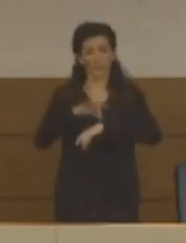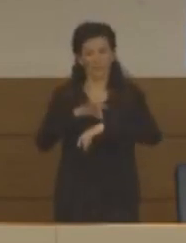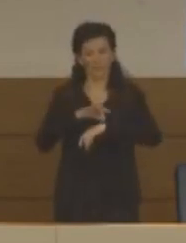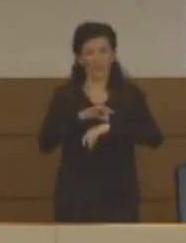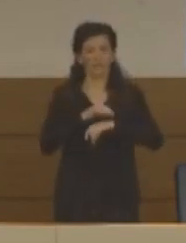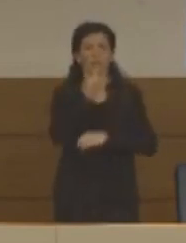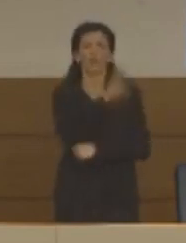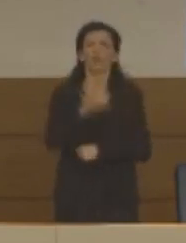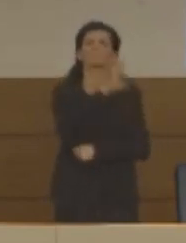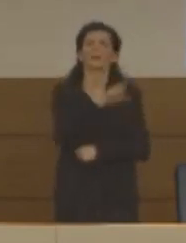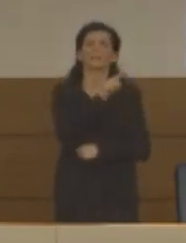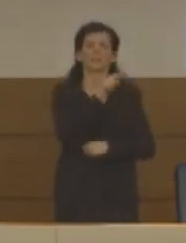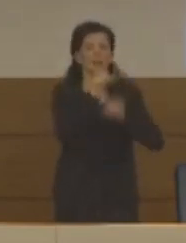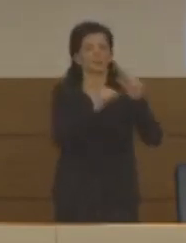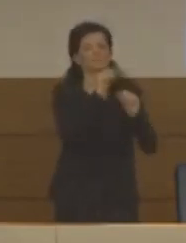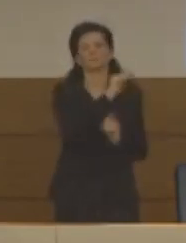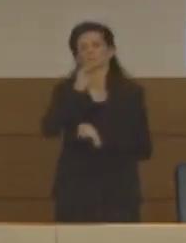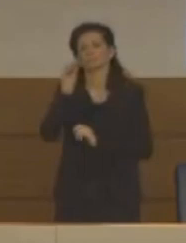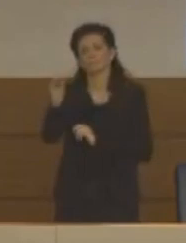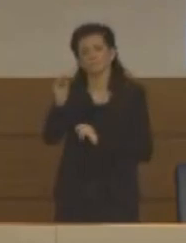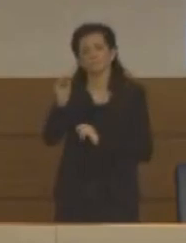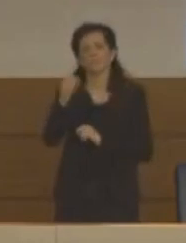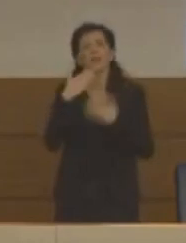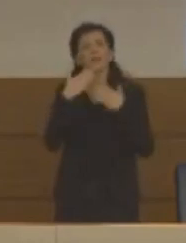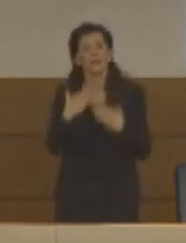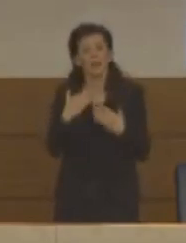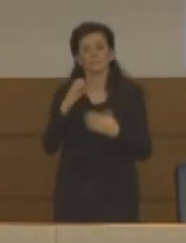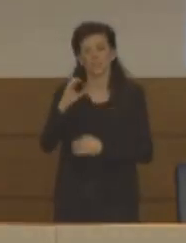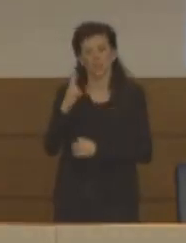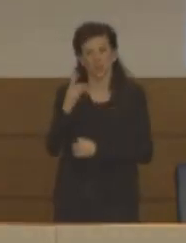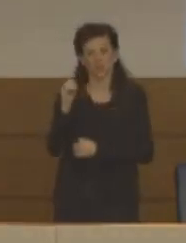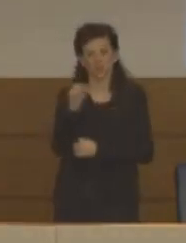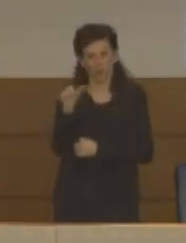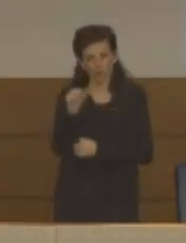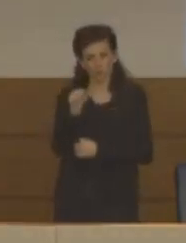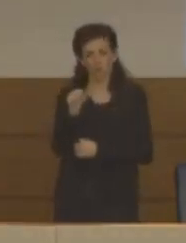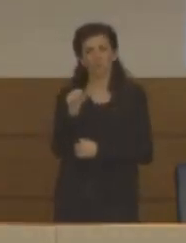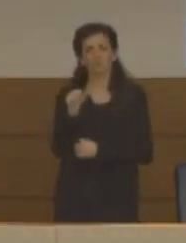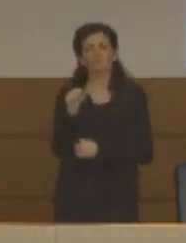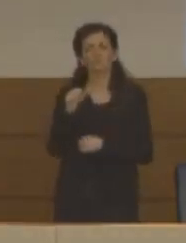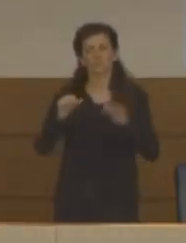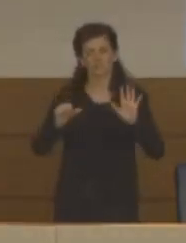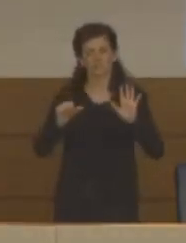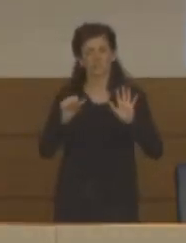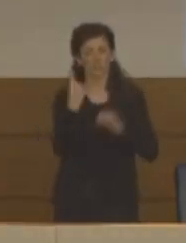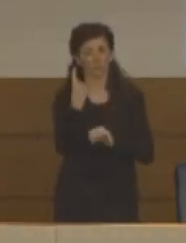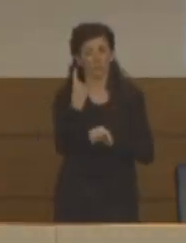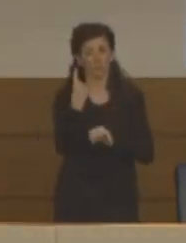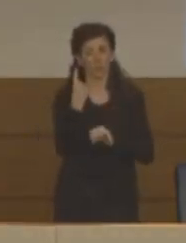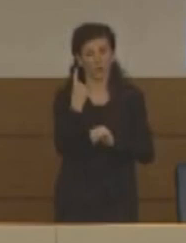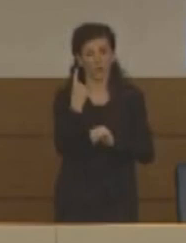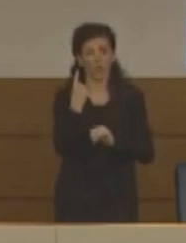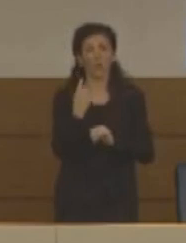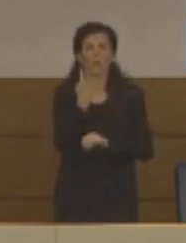dalla lombardia con il sistema della cross e di 61 pazienti